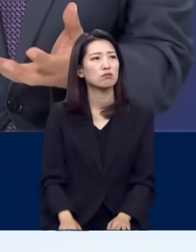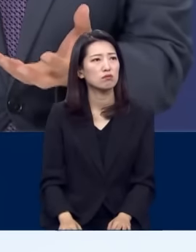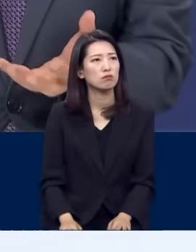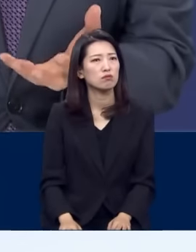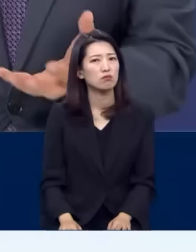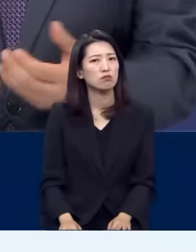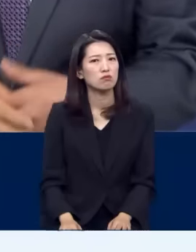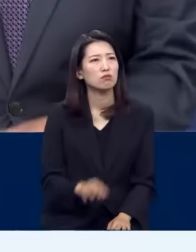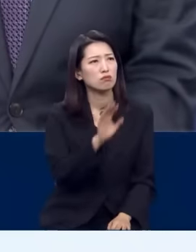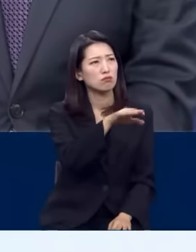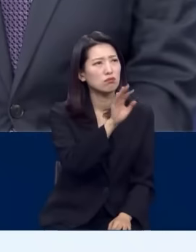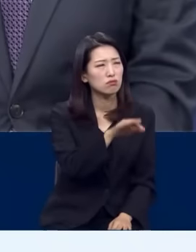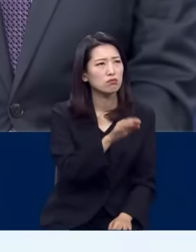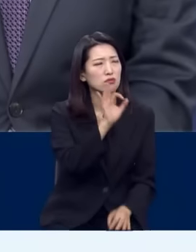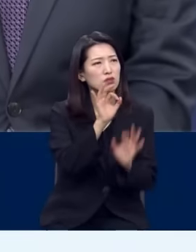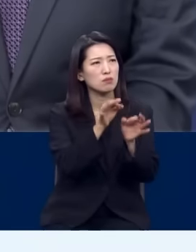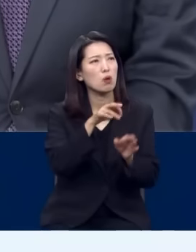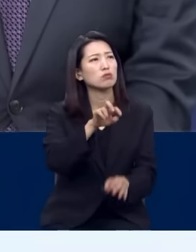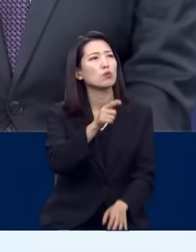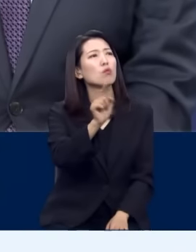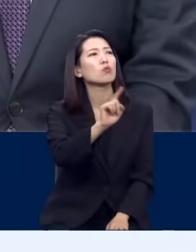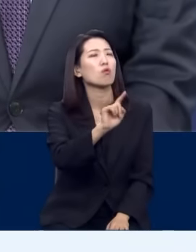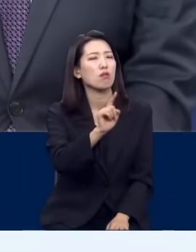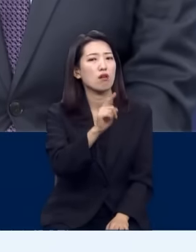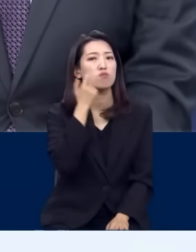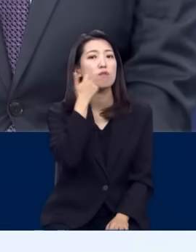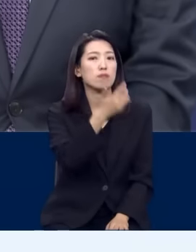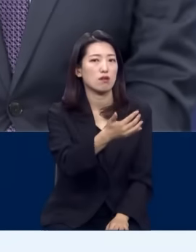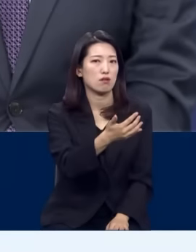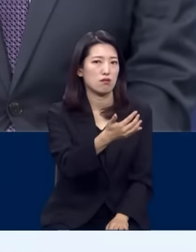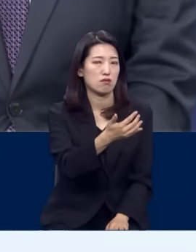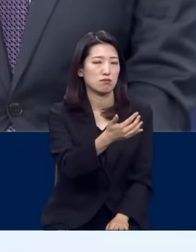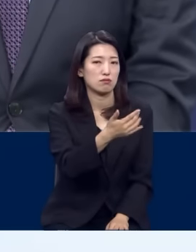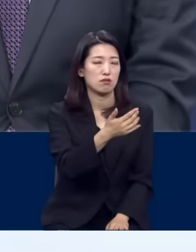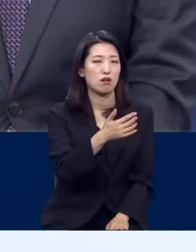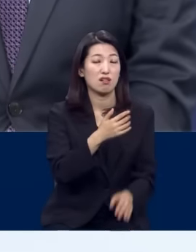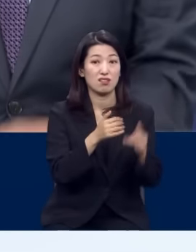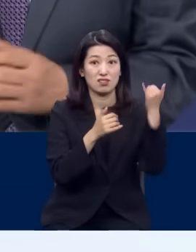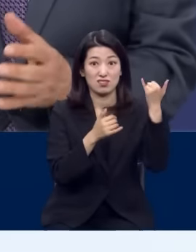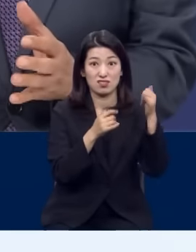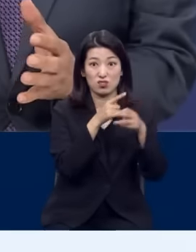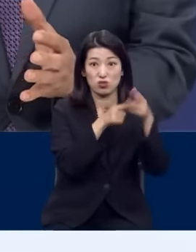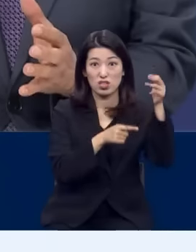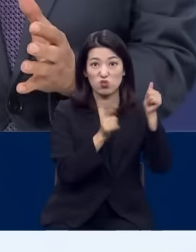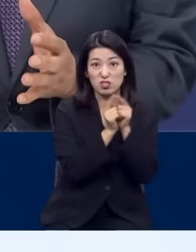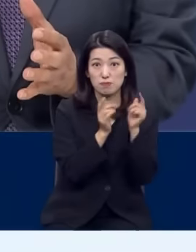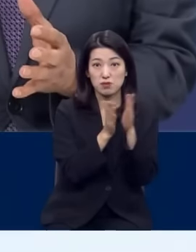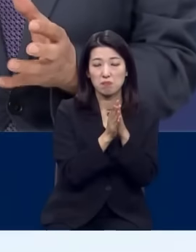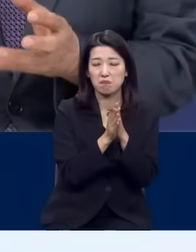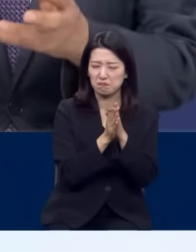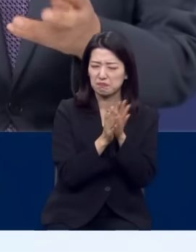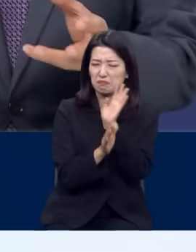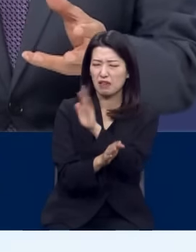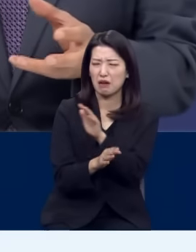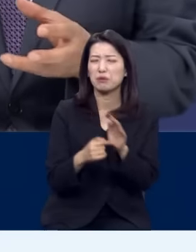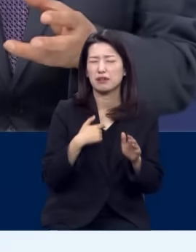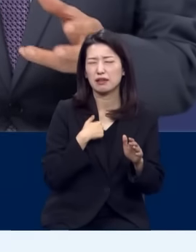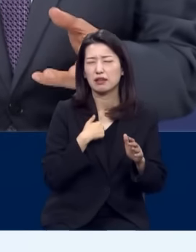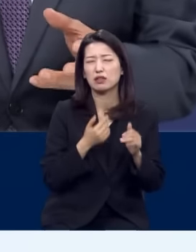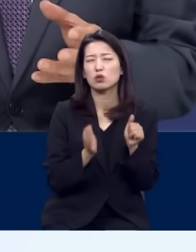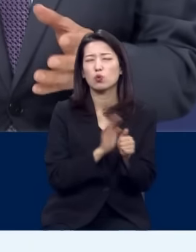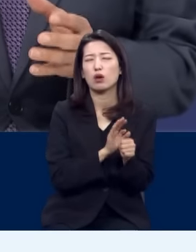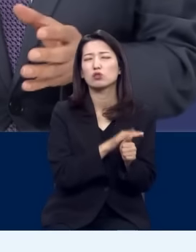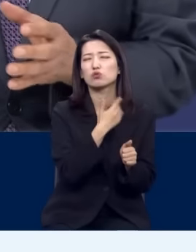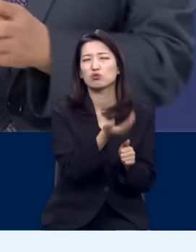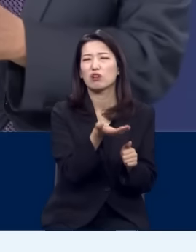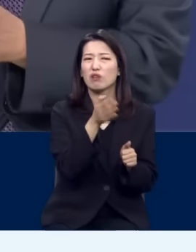육성 파일이 지금 나온 거 아니에요 그래서 지금이 이준석 의원이 여기에 대해서 오히려 해명을 제대로